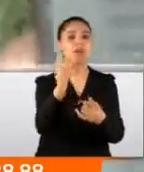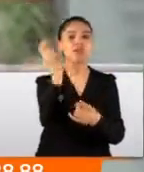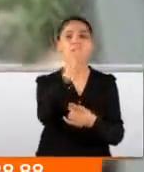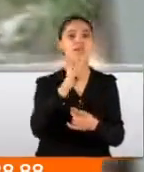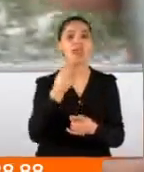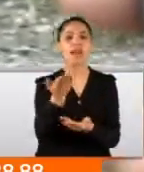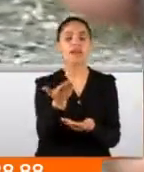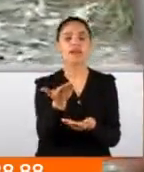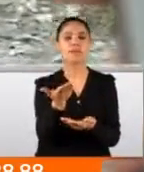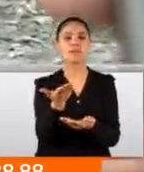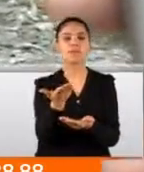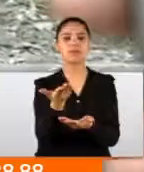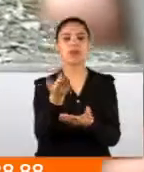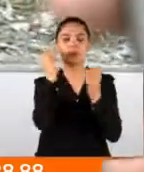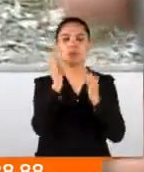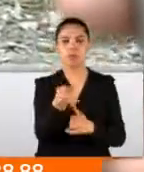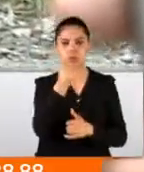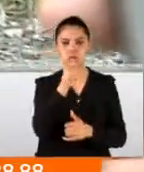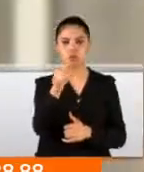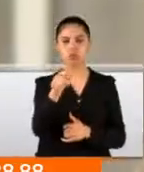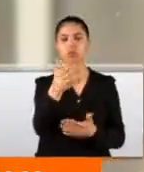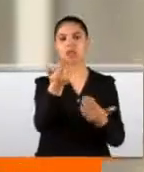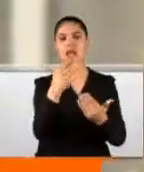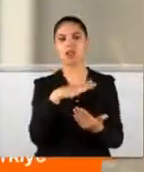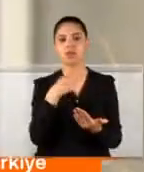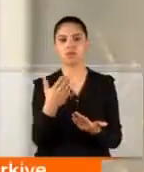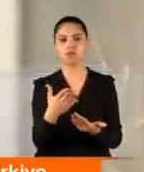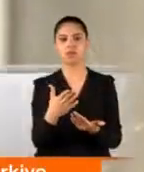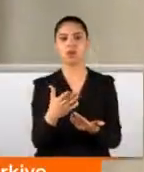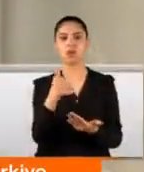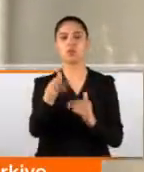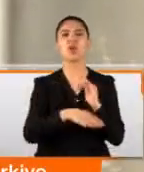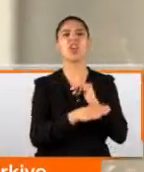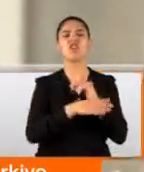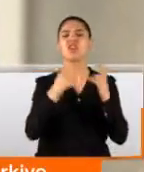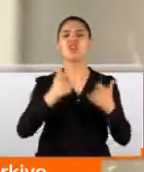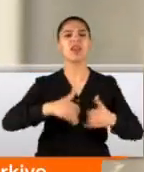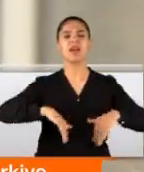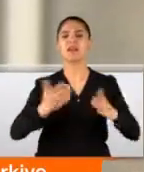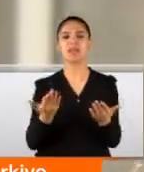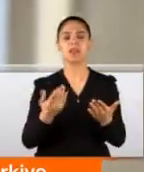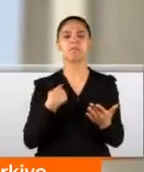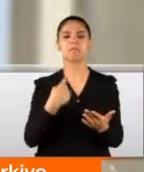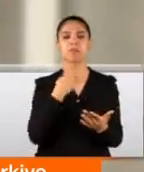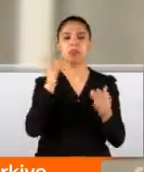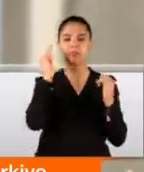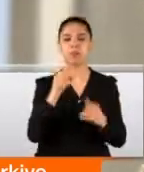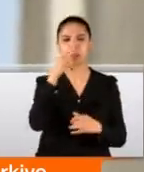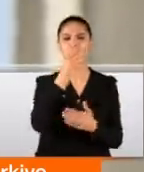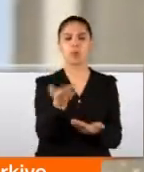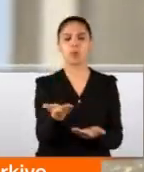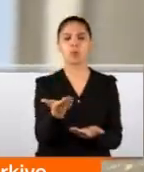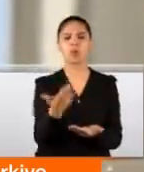şekilde atık su, kanal suyu buraya akıyor. Gerçekten bıktı. Hiç yaşanacak bir yer değil yani. Çok pis kokuyor